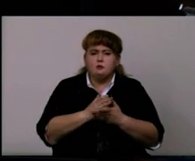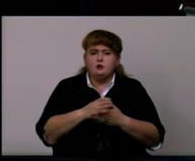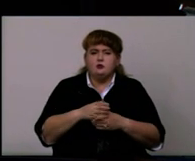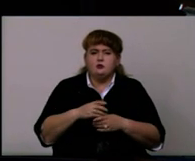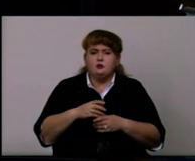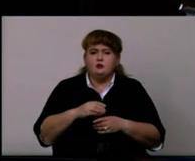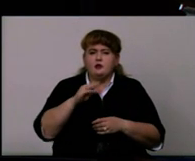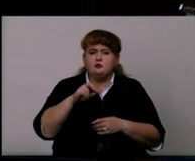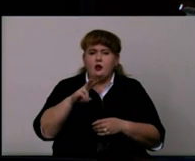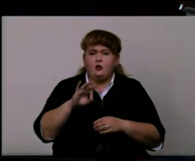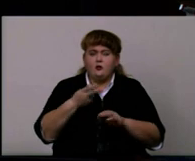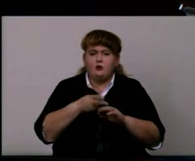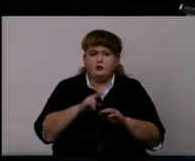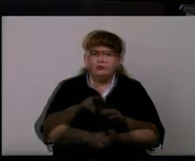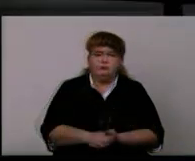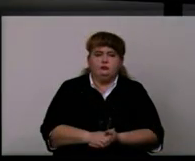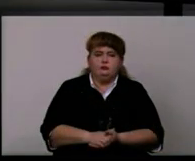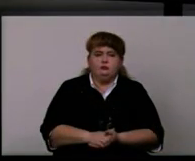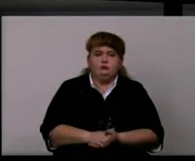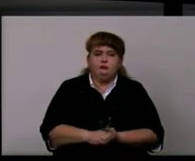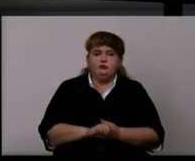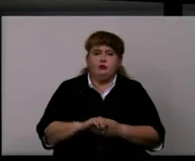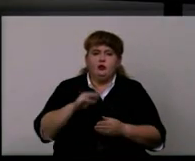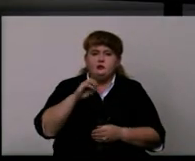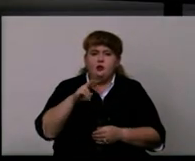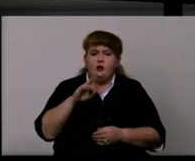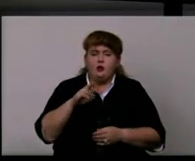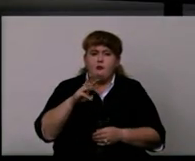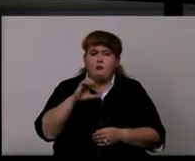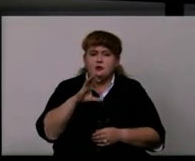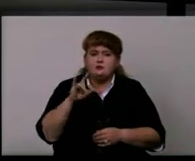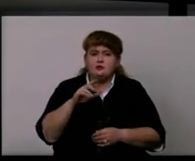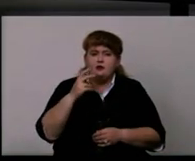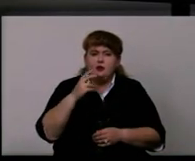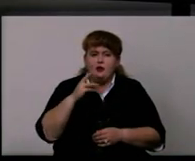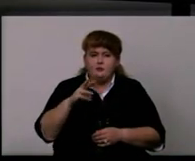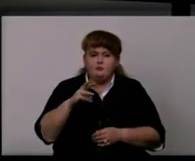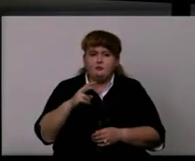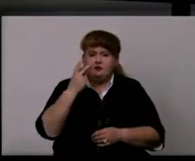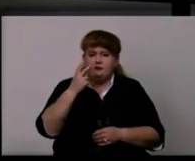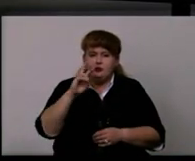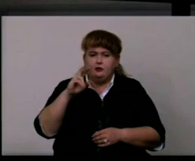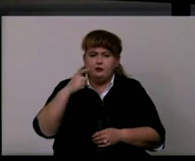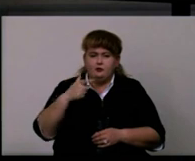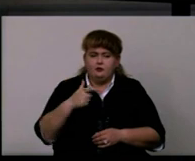момент? Давайте запишем с вами дано. Значит, тело массы М 2 кг